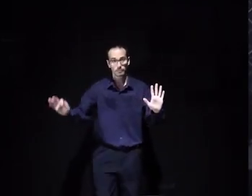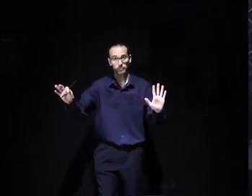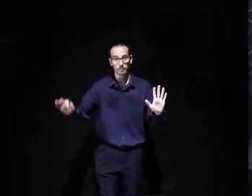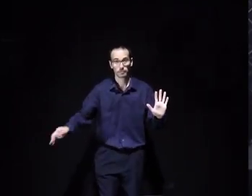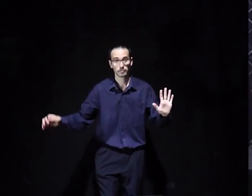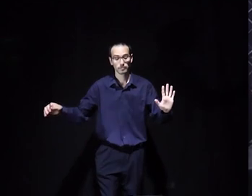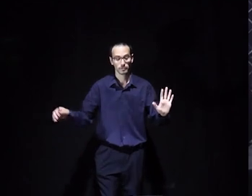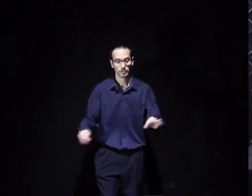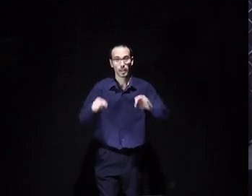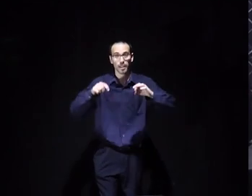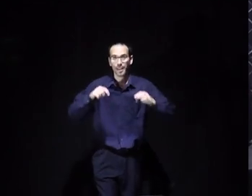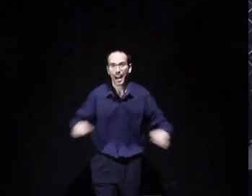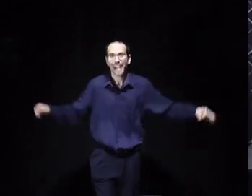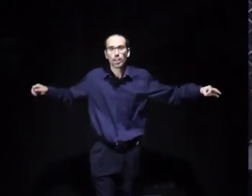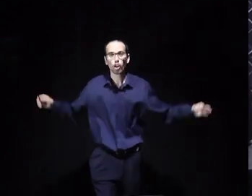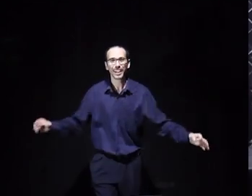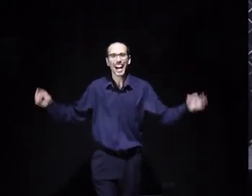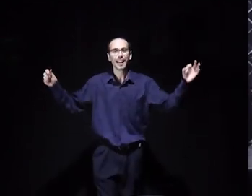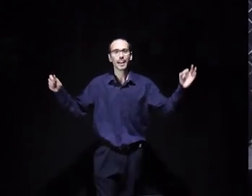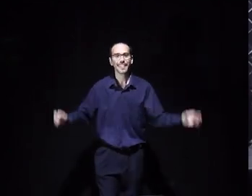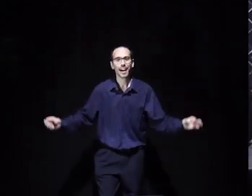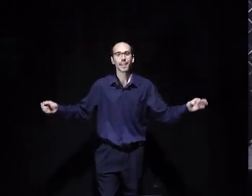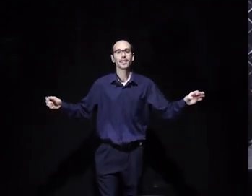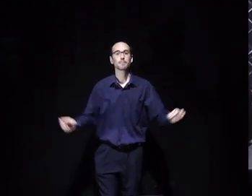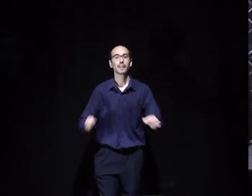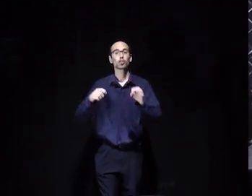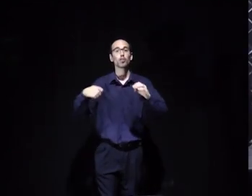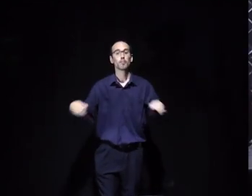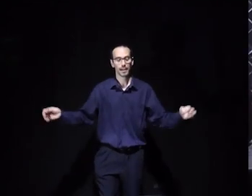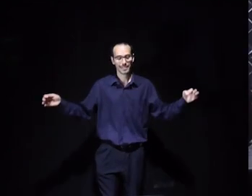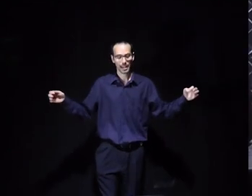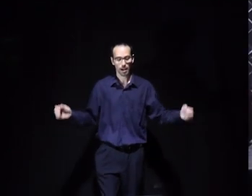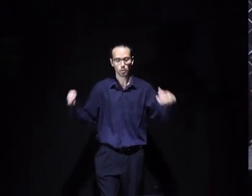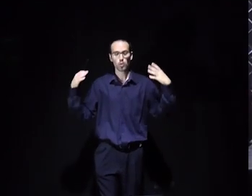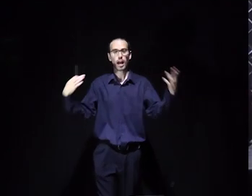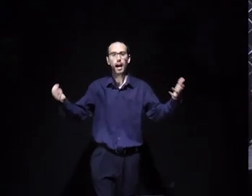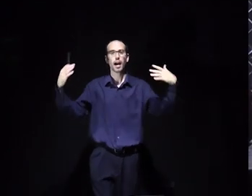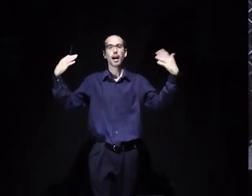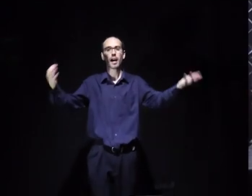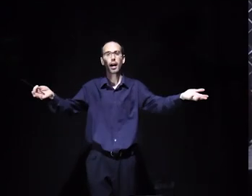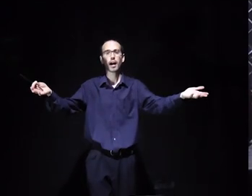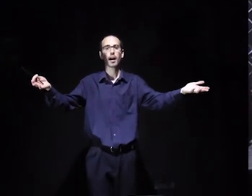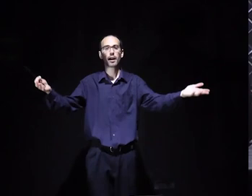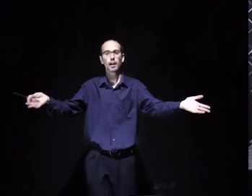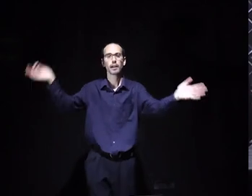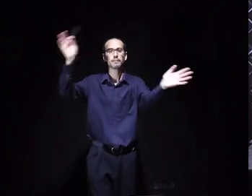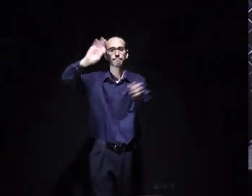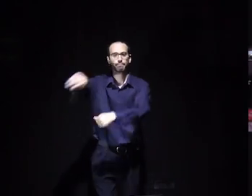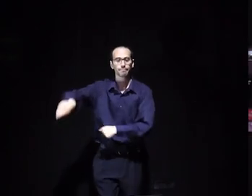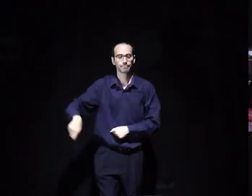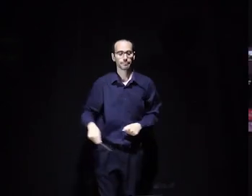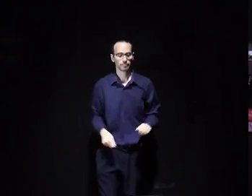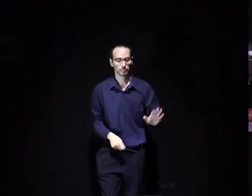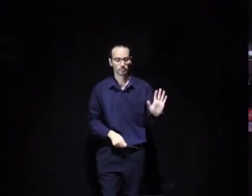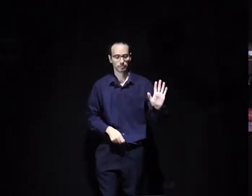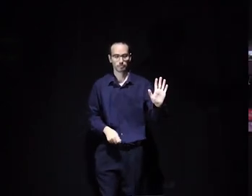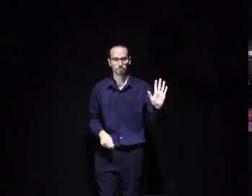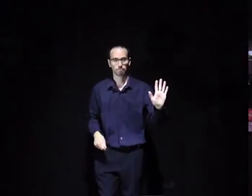d'un sol raó. No calen ales per començar a volar.